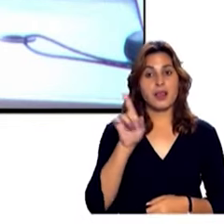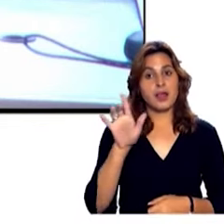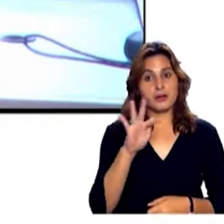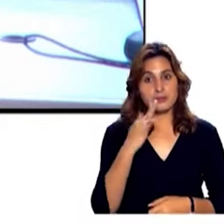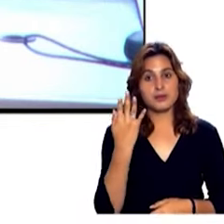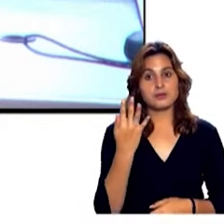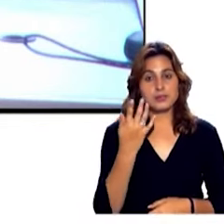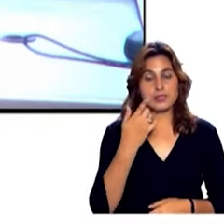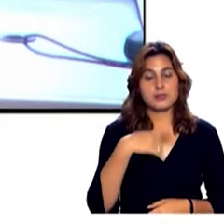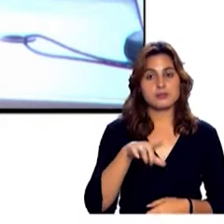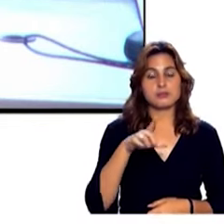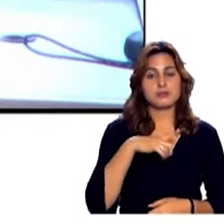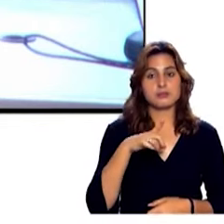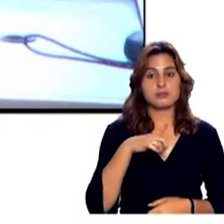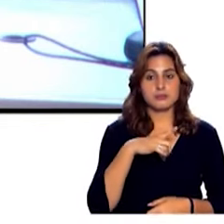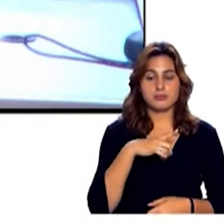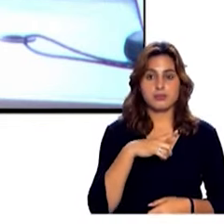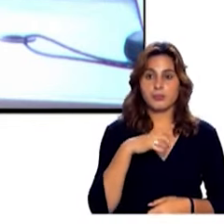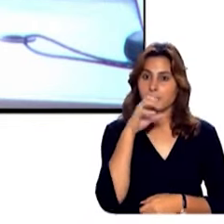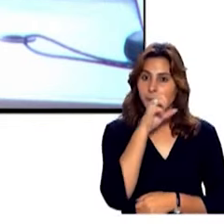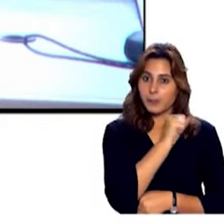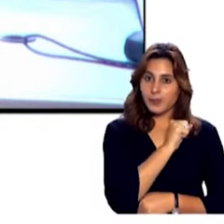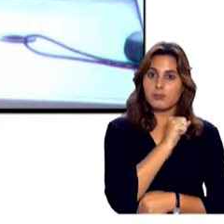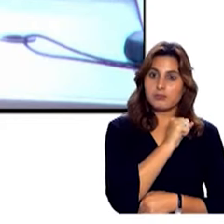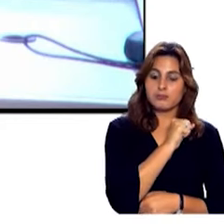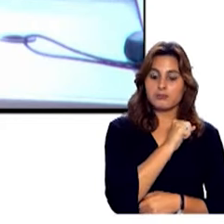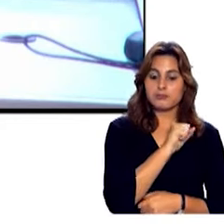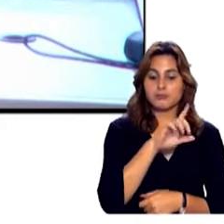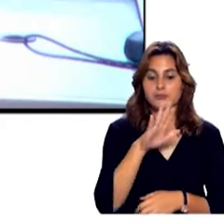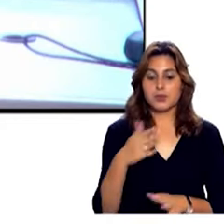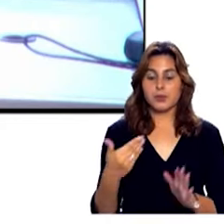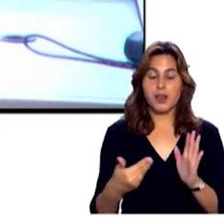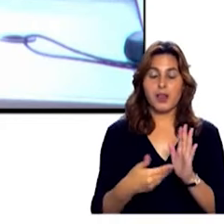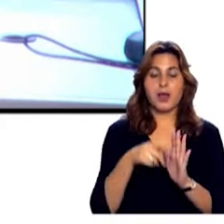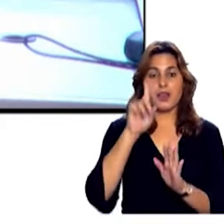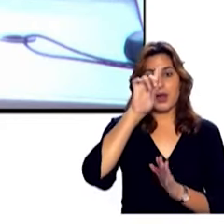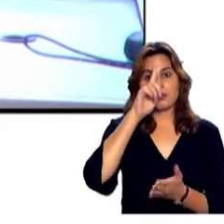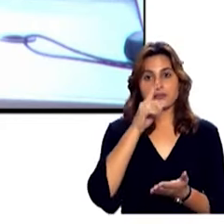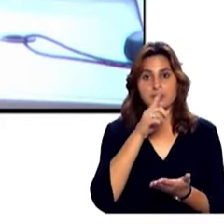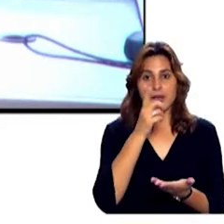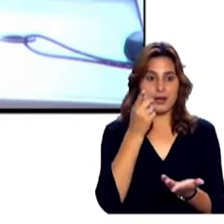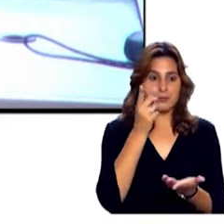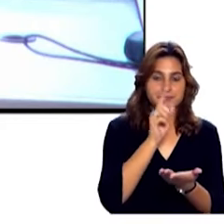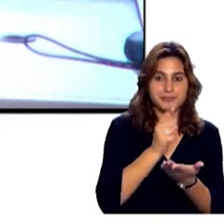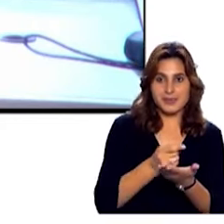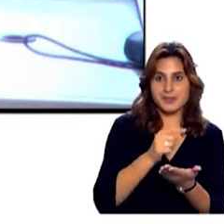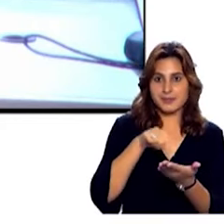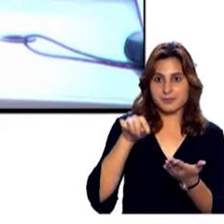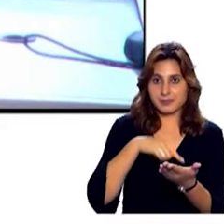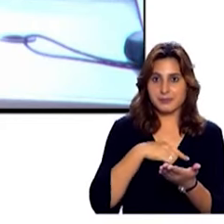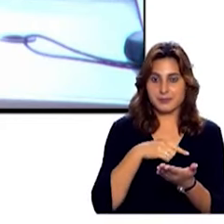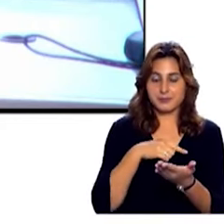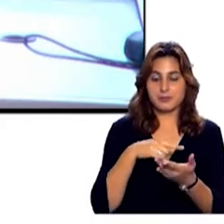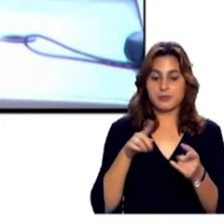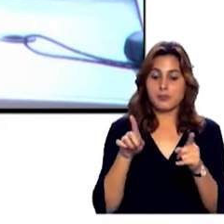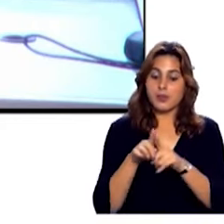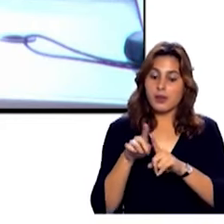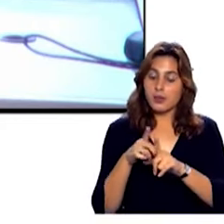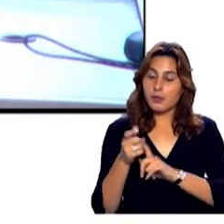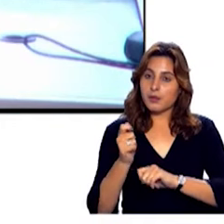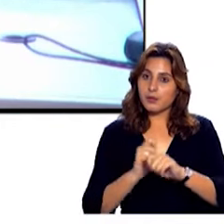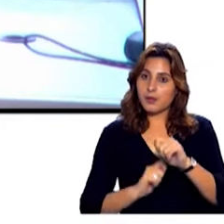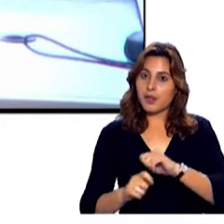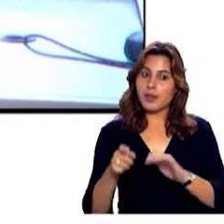une Chambre de la cour de cassation spécialisé Pour opérer un filtrage des pourvoi c'est ce qu'on appelait la Chambre des